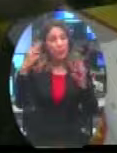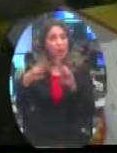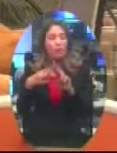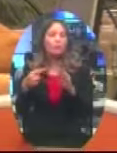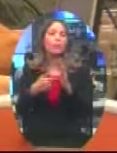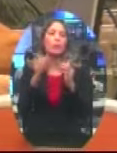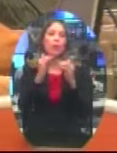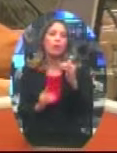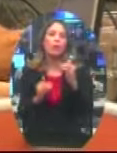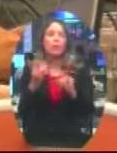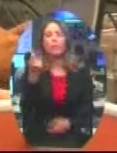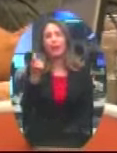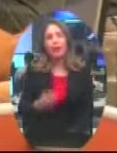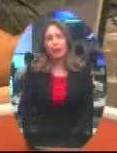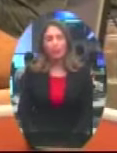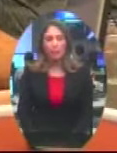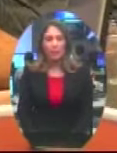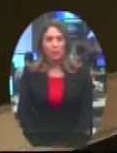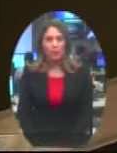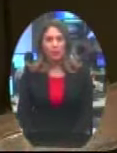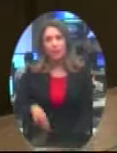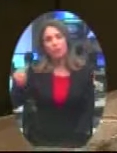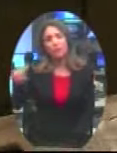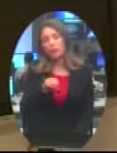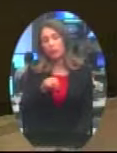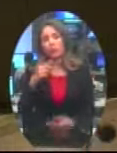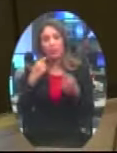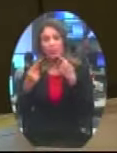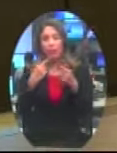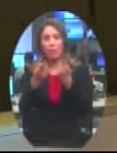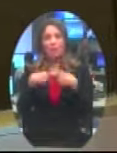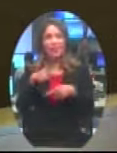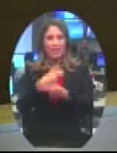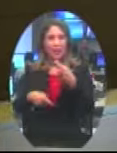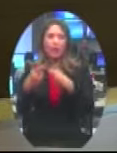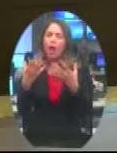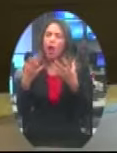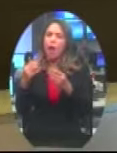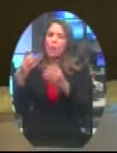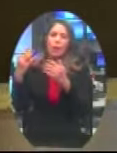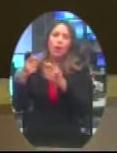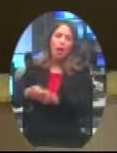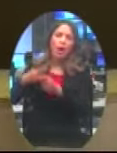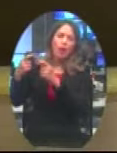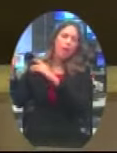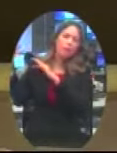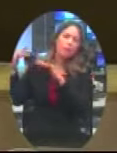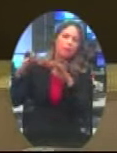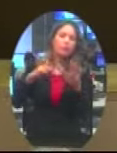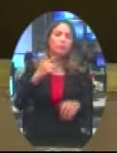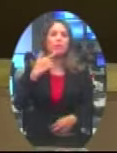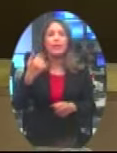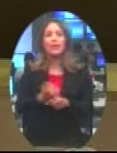השונים. הנושא הגיע היום לפתחה של ועדת הכלכלה בהשתתפות חקלאים רבים שטענו כי יישום התוכנית שלא באופן